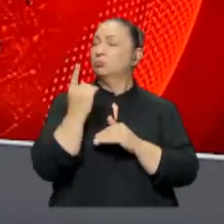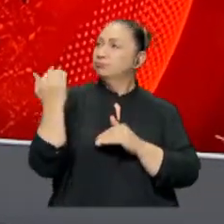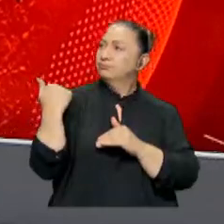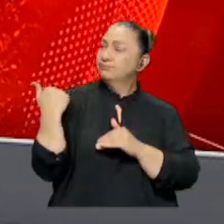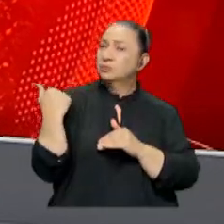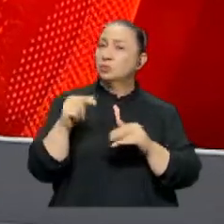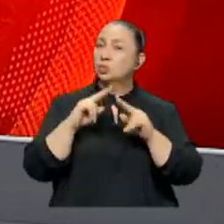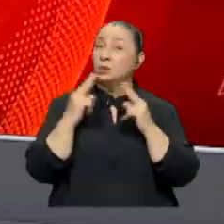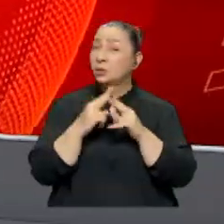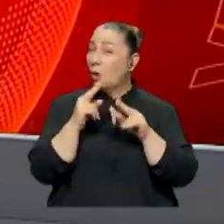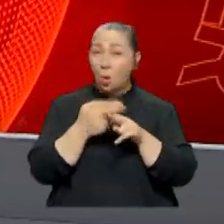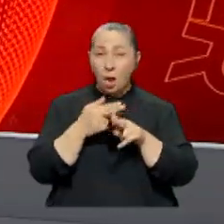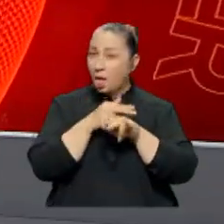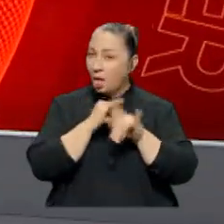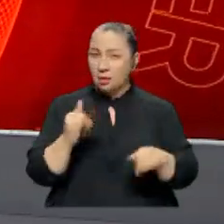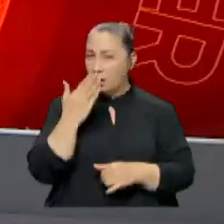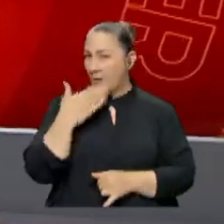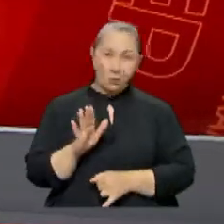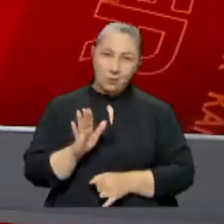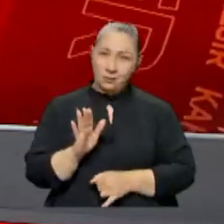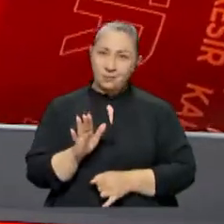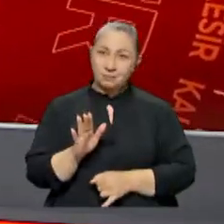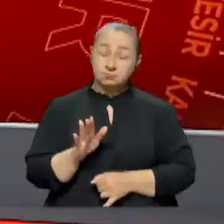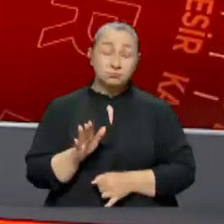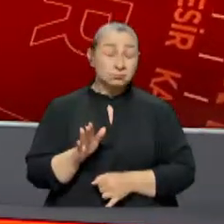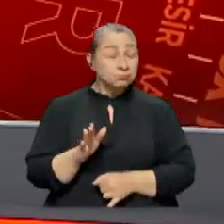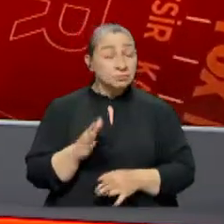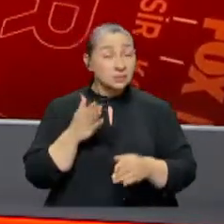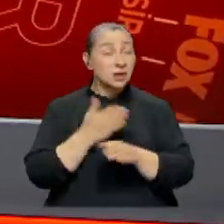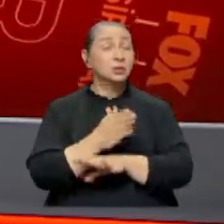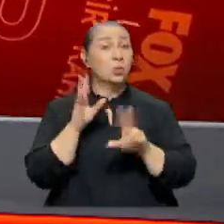bunun dünyada örneği yok. Hakikaten üstüne durulması lazım.